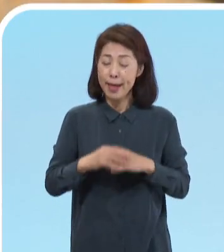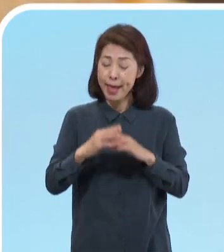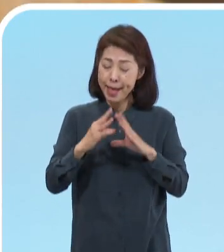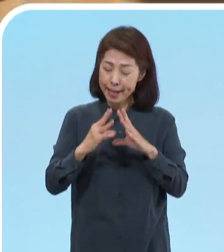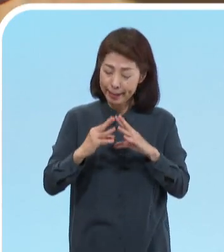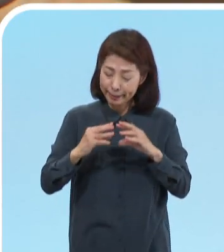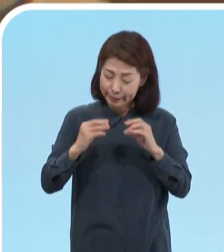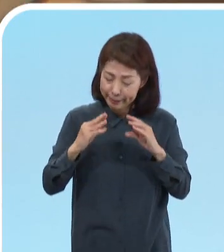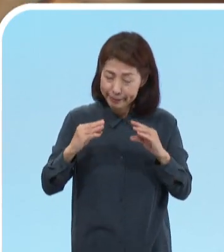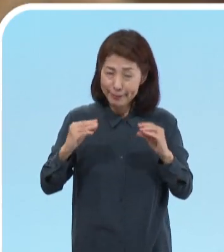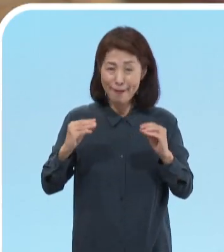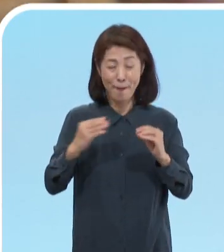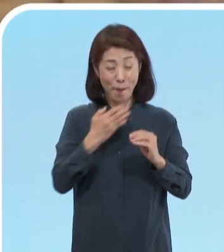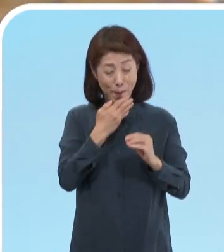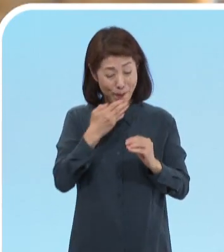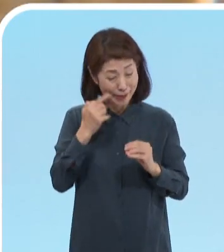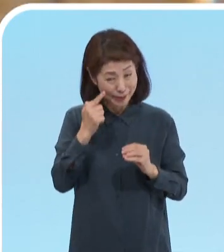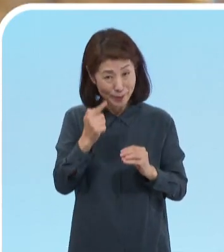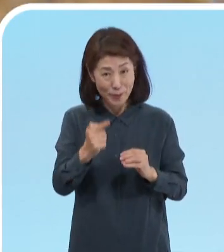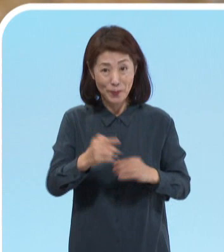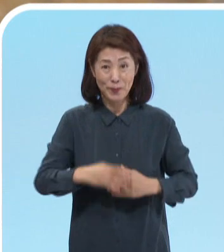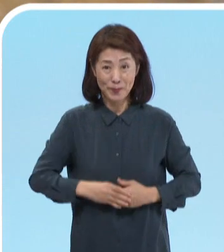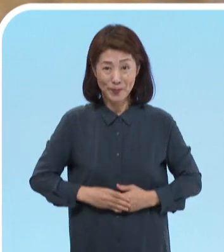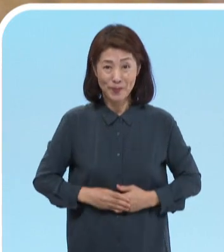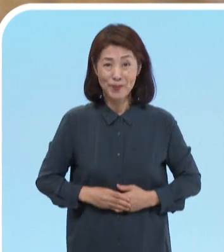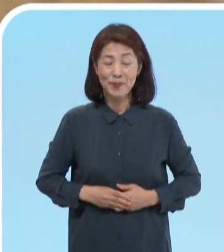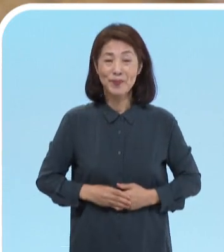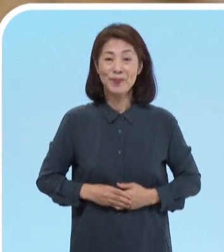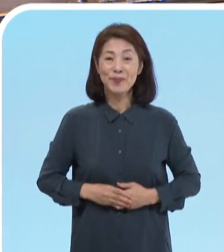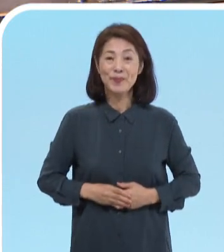あー、しっとりしていて美味しそう。